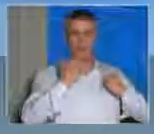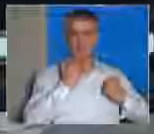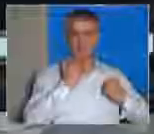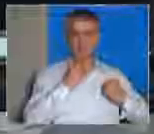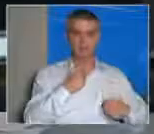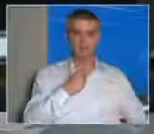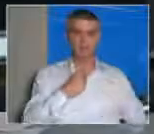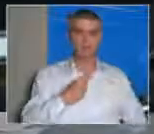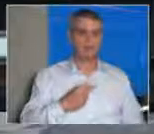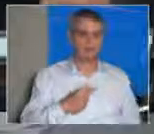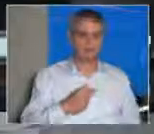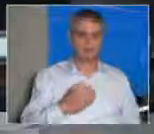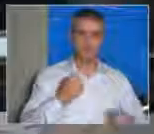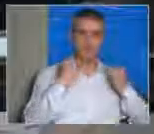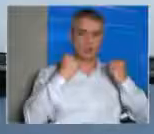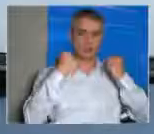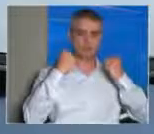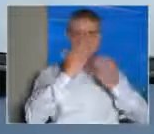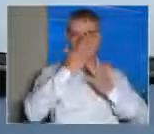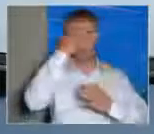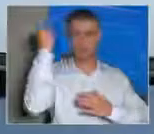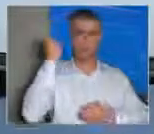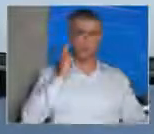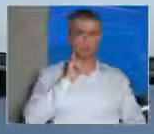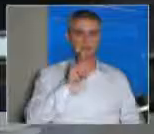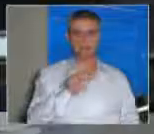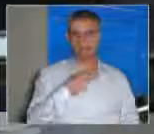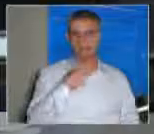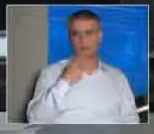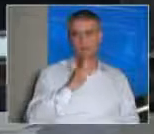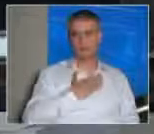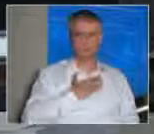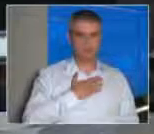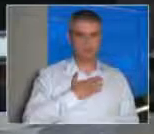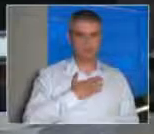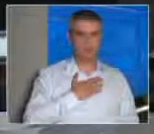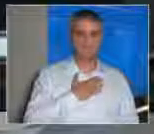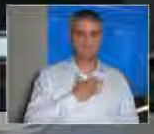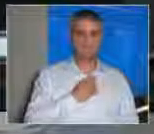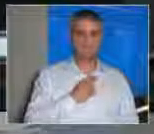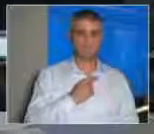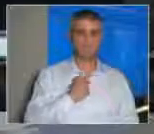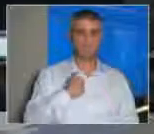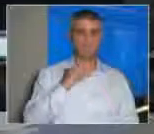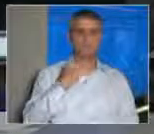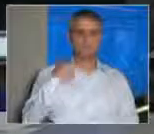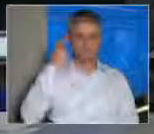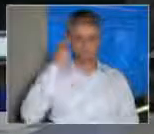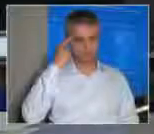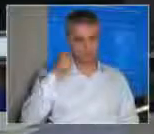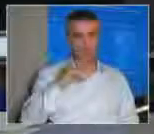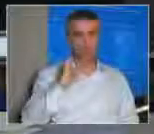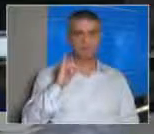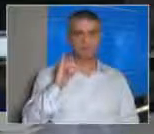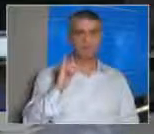לישראל, נכון? חוסן. כבר שכחתי, אפילו אני את השם נשבעת. ובאמת אני כן חושבת שזה יהיה